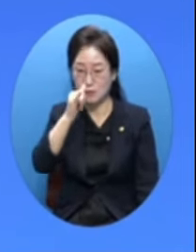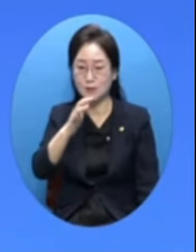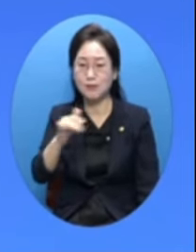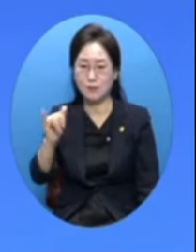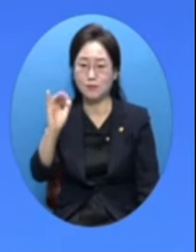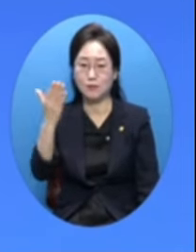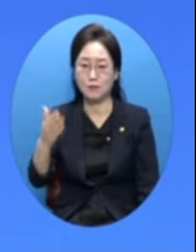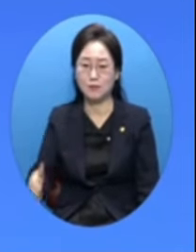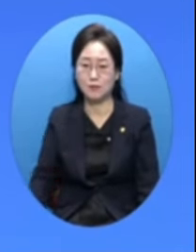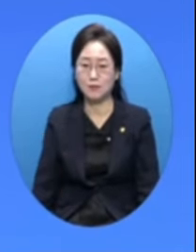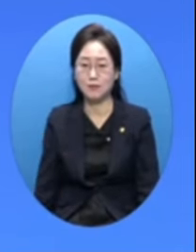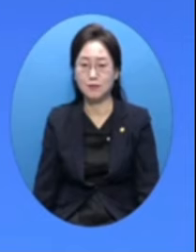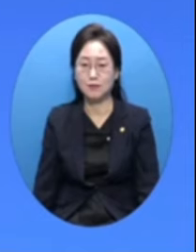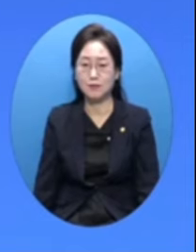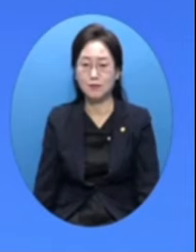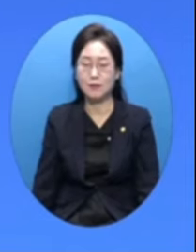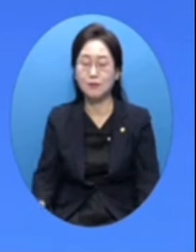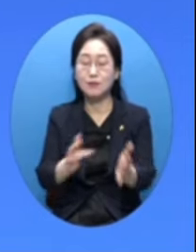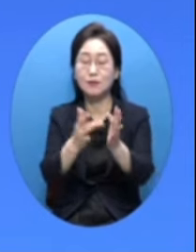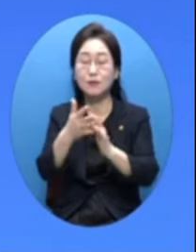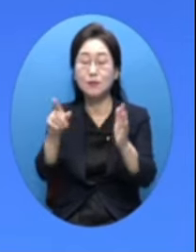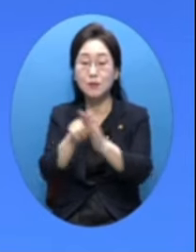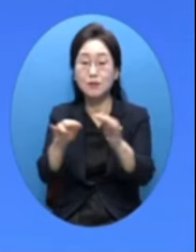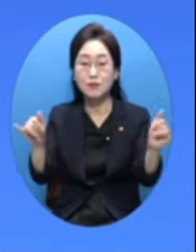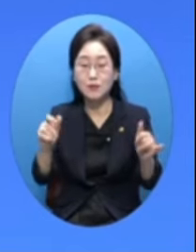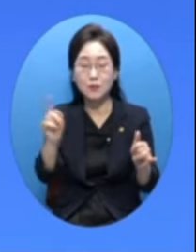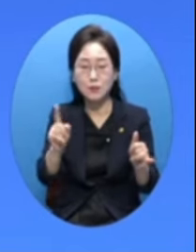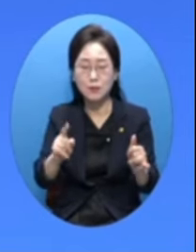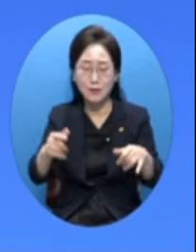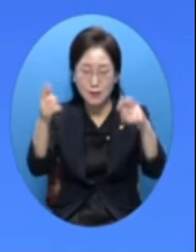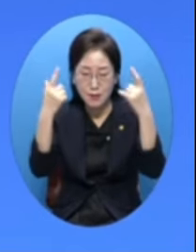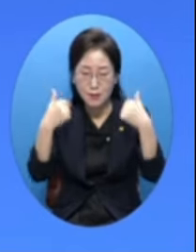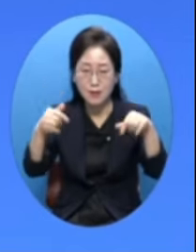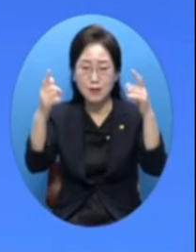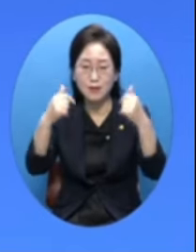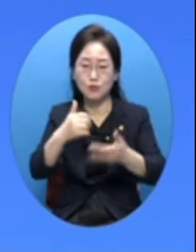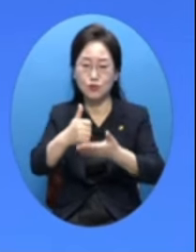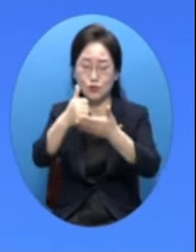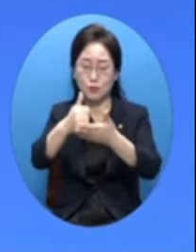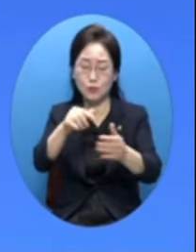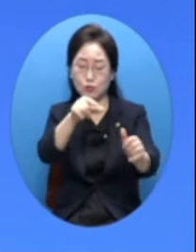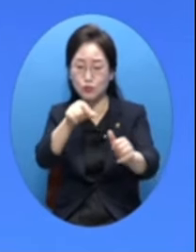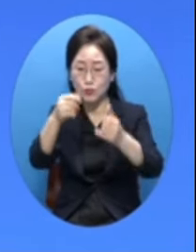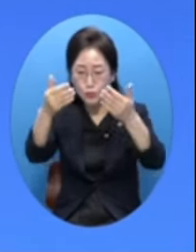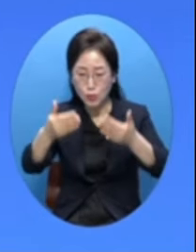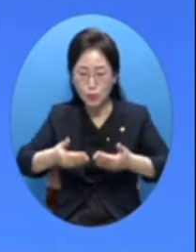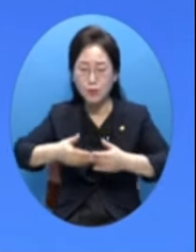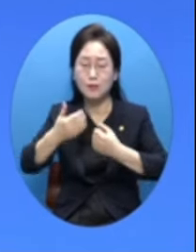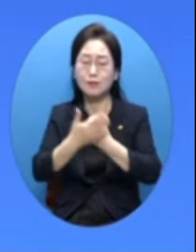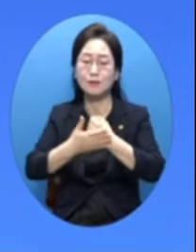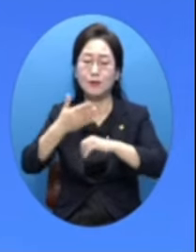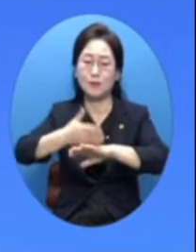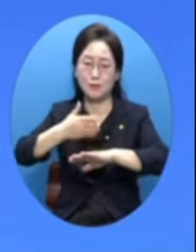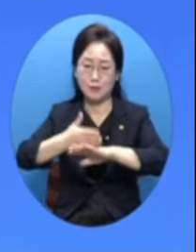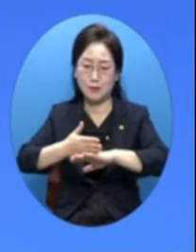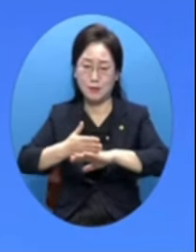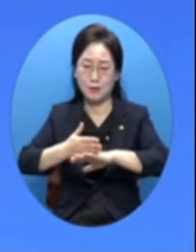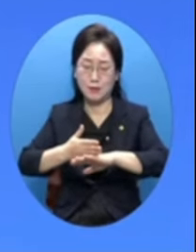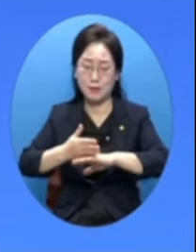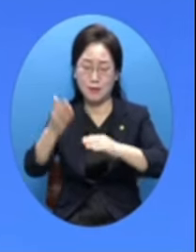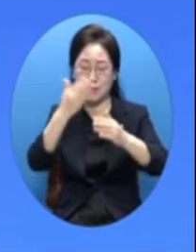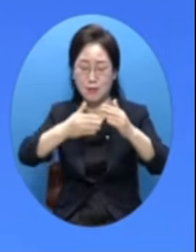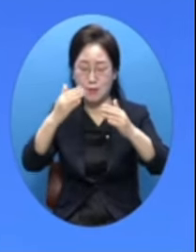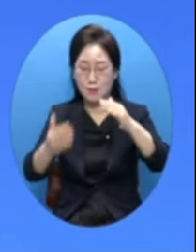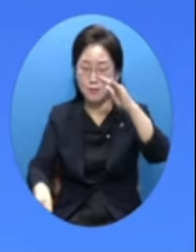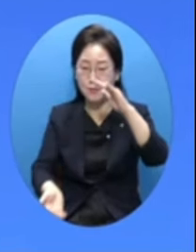되었습니다. 예수 믿는 사람들은 언제나 이 주님의 구원의 은혜에 감사하며 절대 긍정,